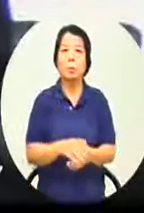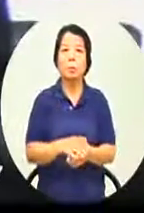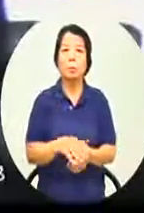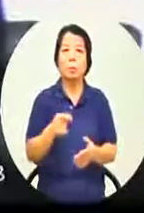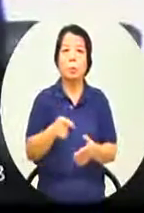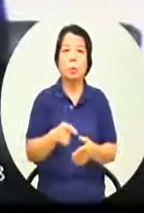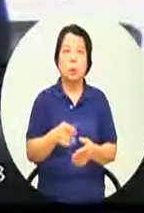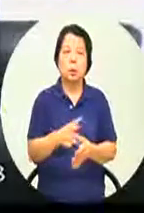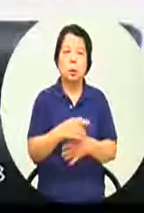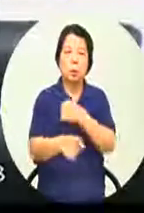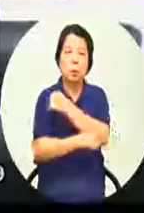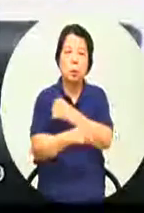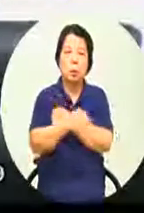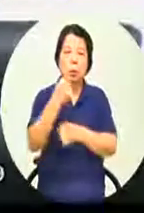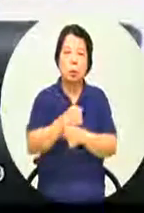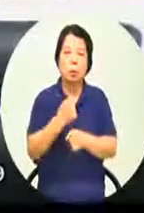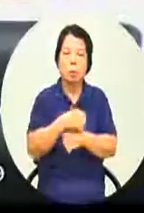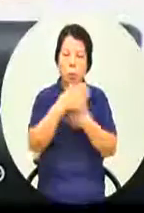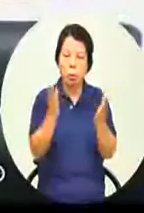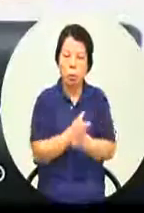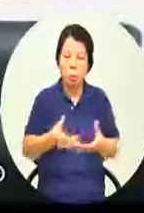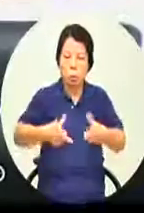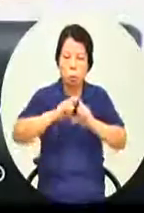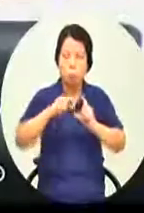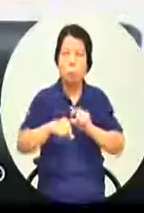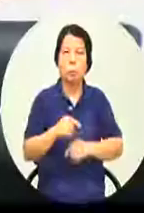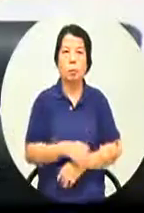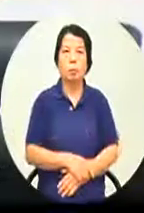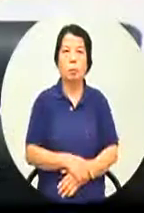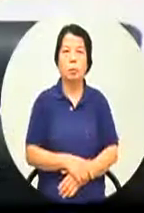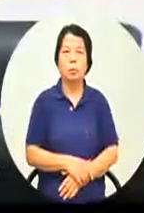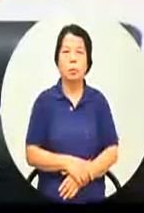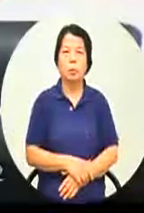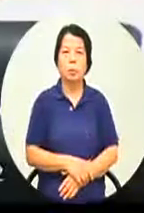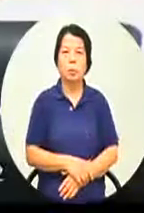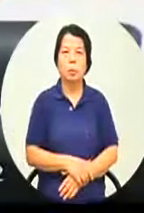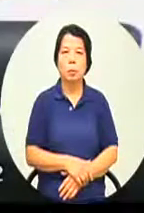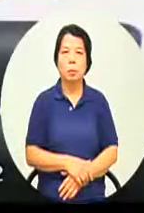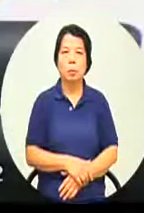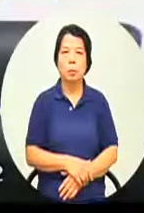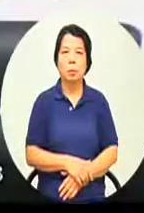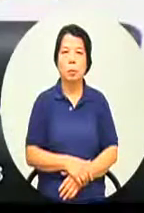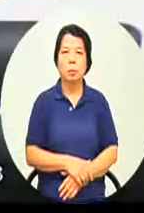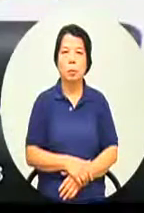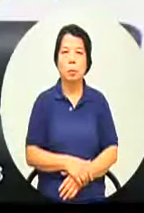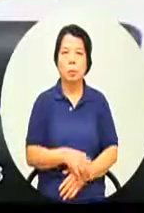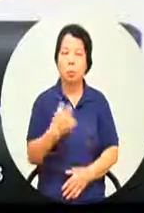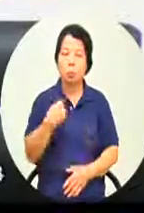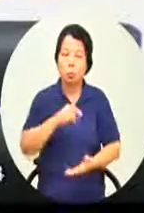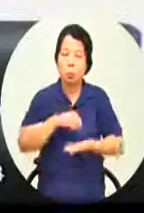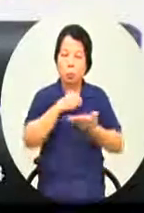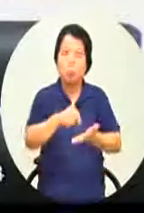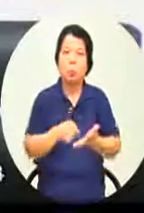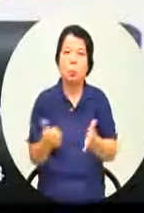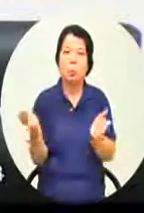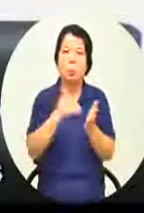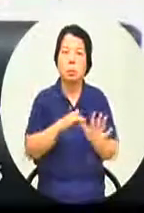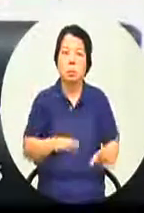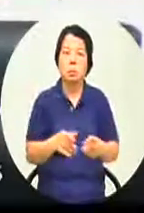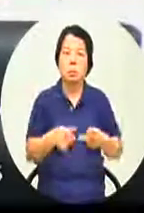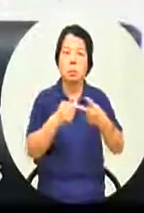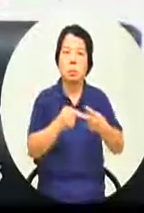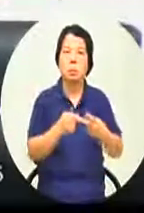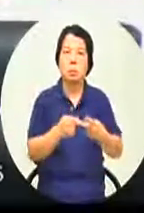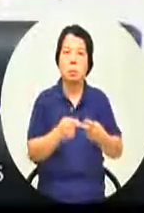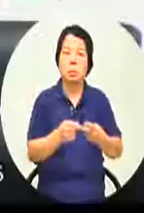个让你最后的时候做全部的一起回答，并且本席这边哦要特别再提出来，到底第二条